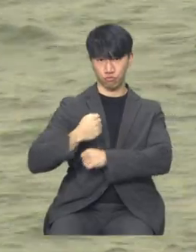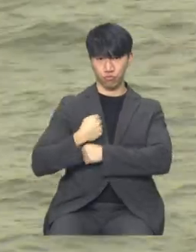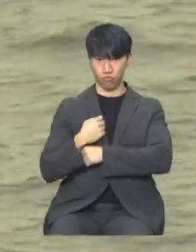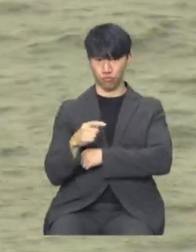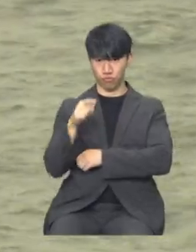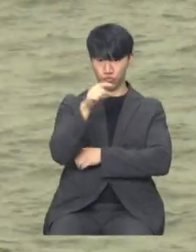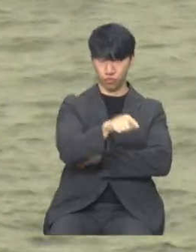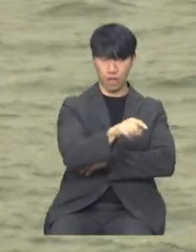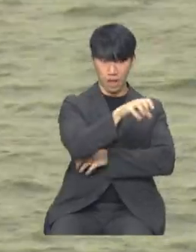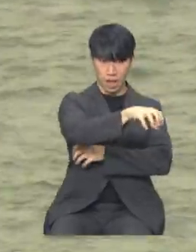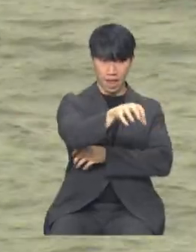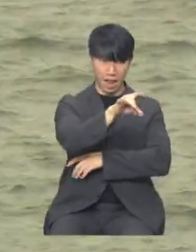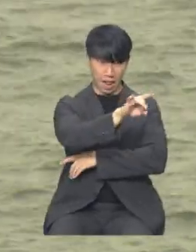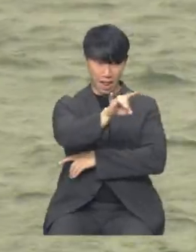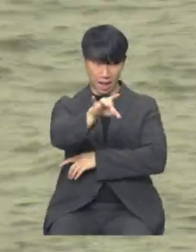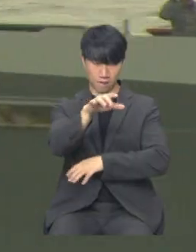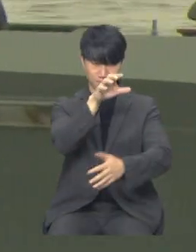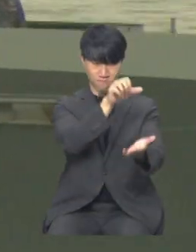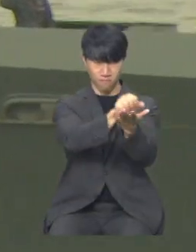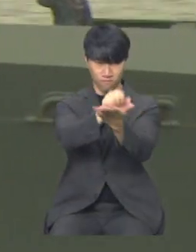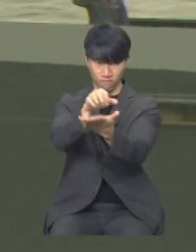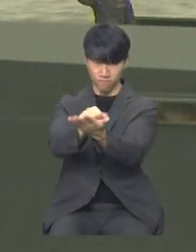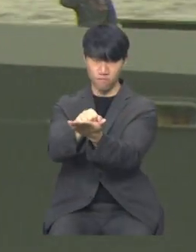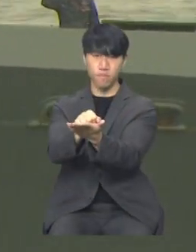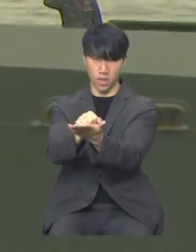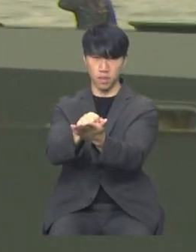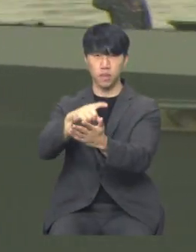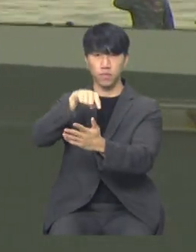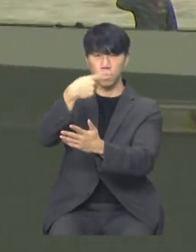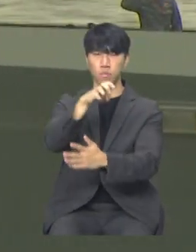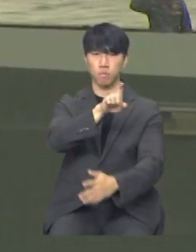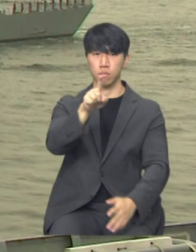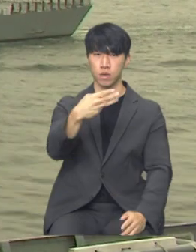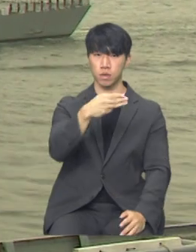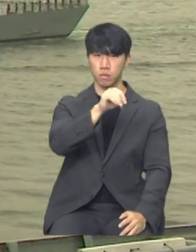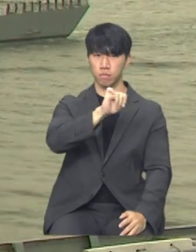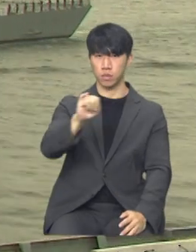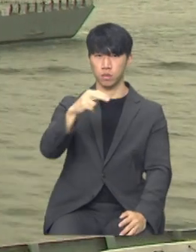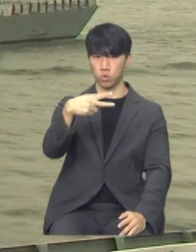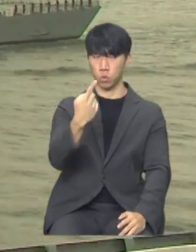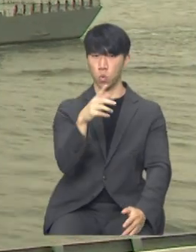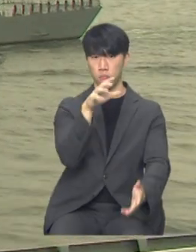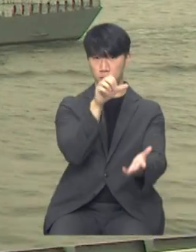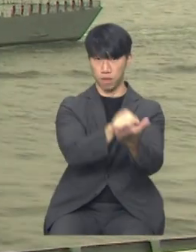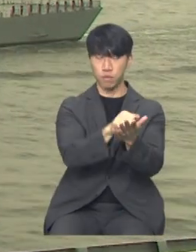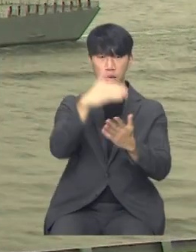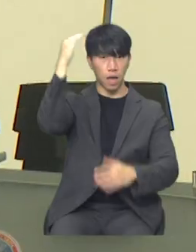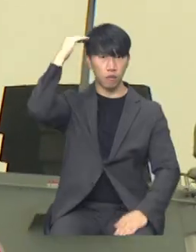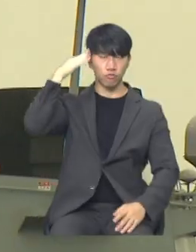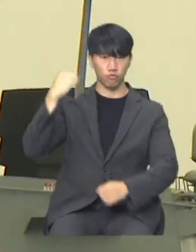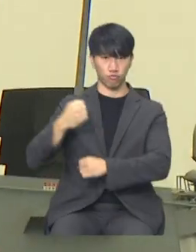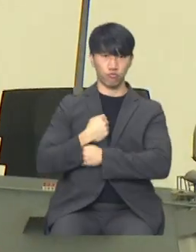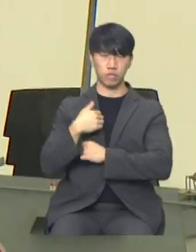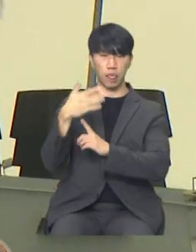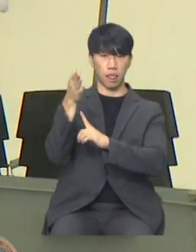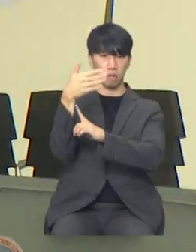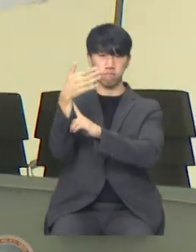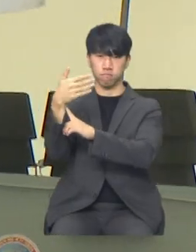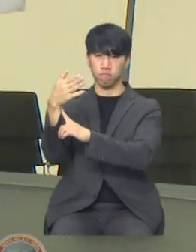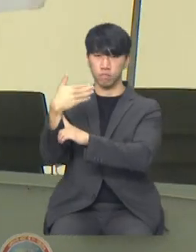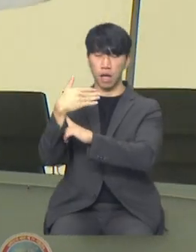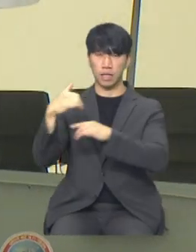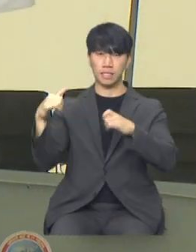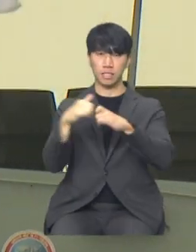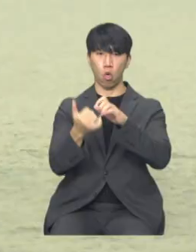거점을 하나하나 점령해 나갑니다. 뒤이어 팔미도 해안을 점령한 상륙군이 태극기를 개양하며 작전